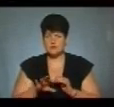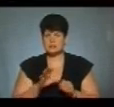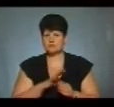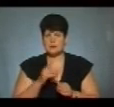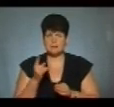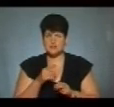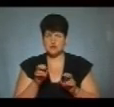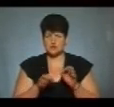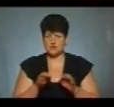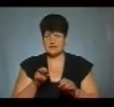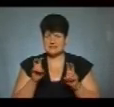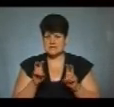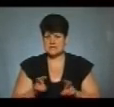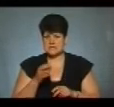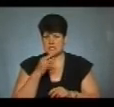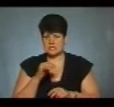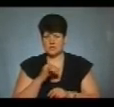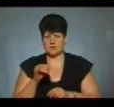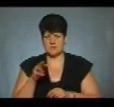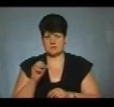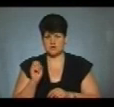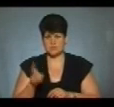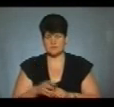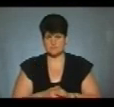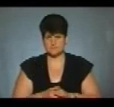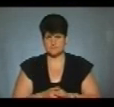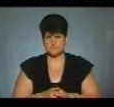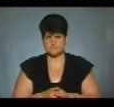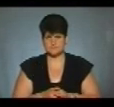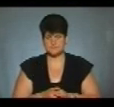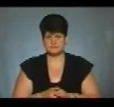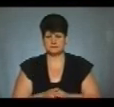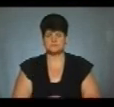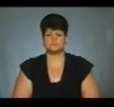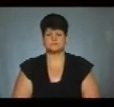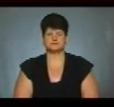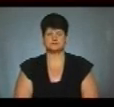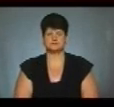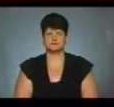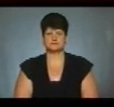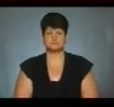судове засідання, повідомила Юлія Мамчак. Соломія Струс, Андрій Прокопів, новини.